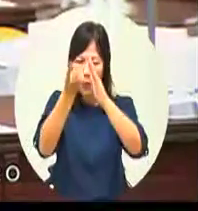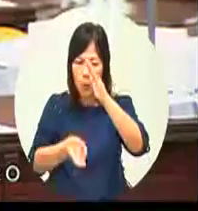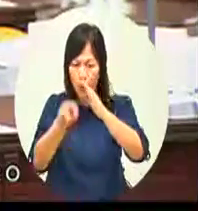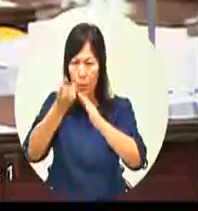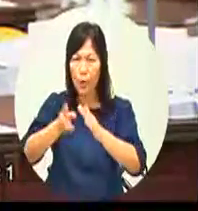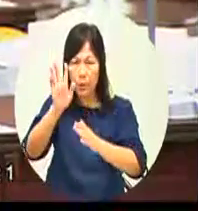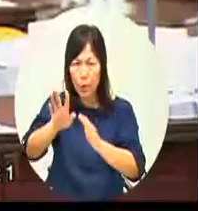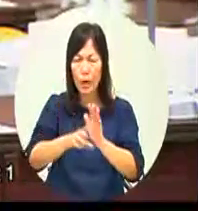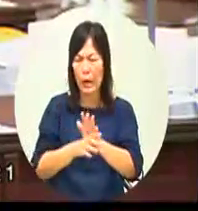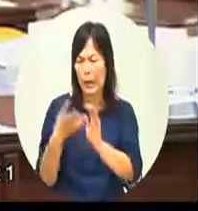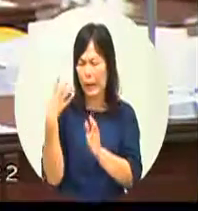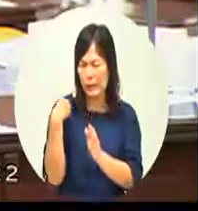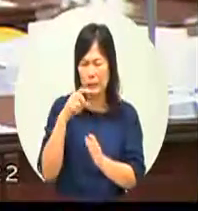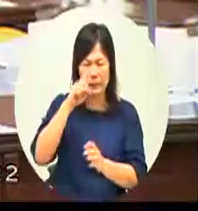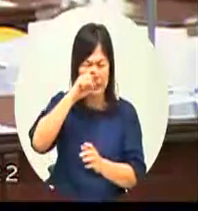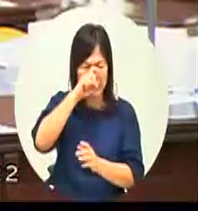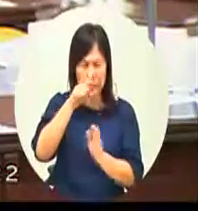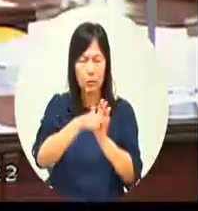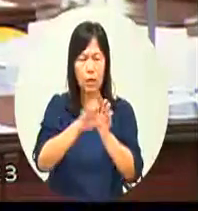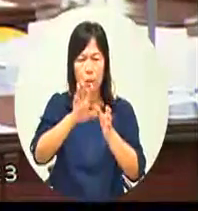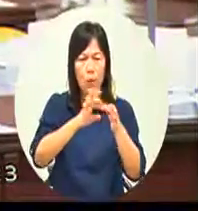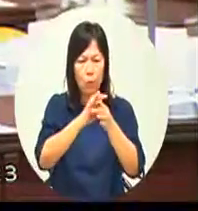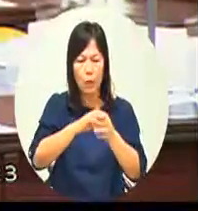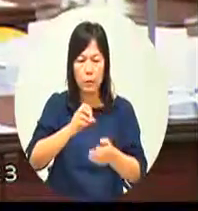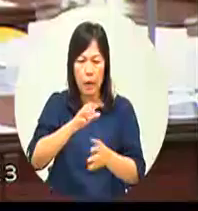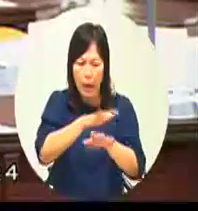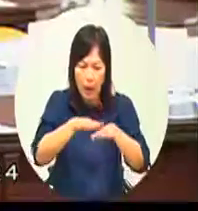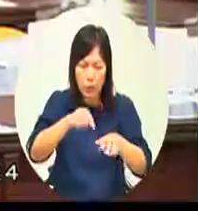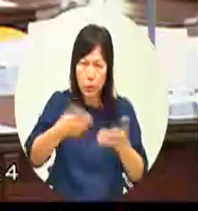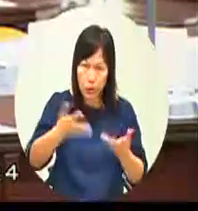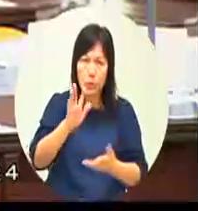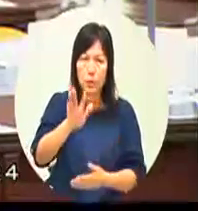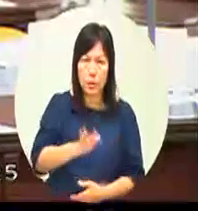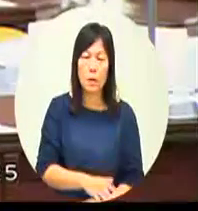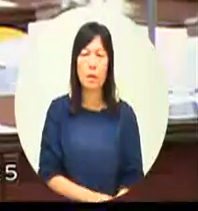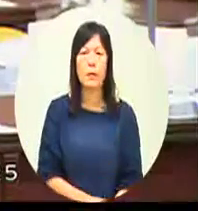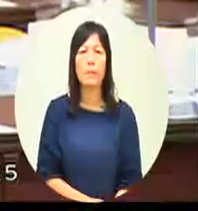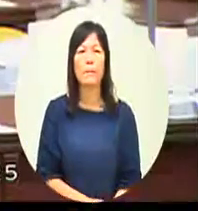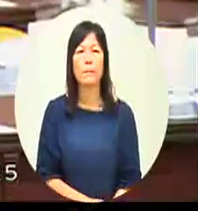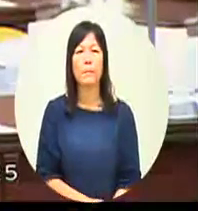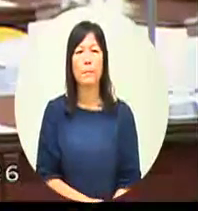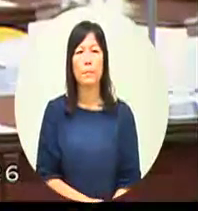手，对不对？我感觉涉及一寡安全问题，包括